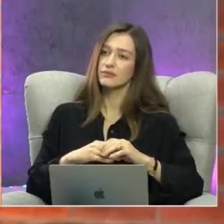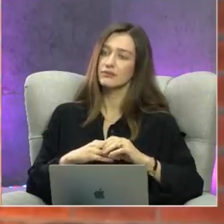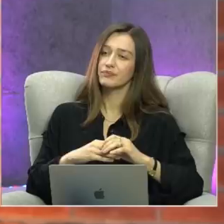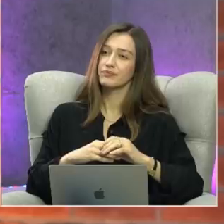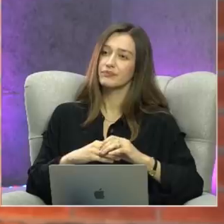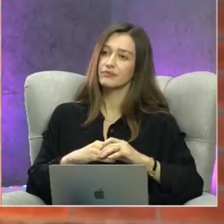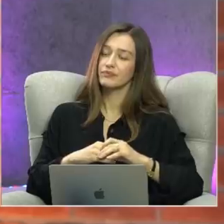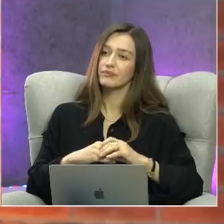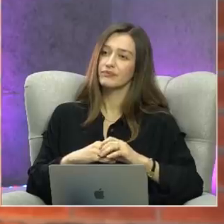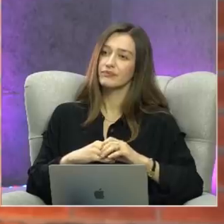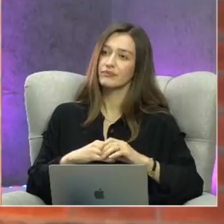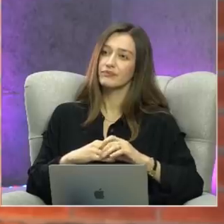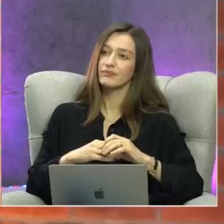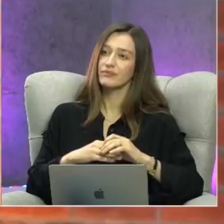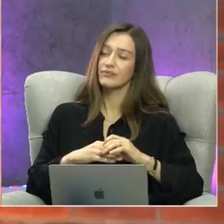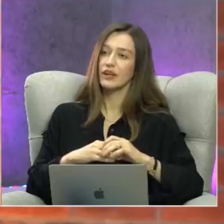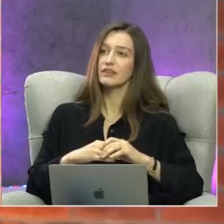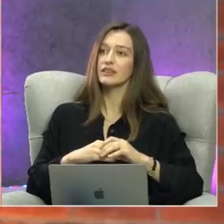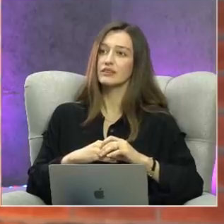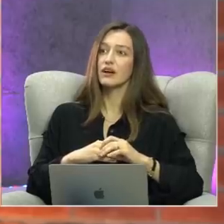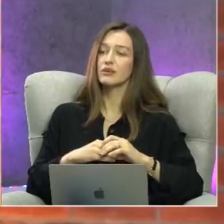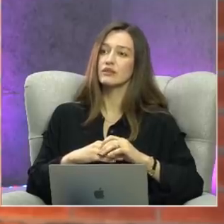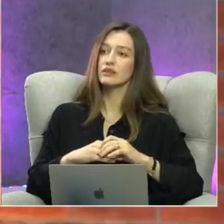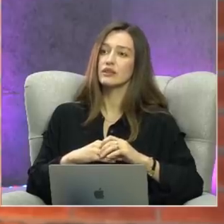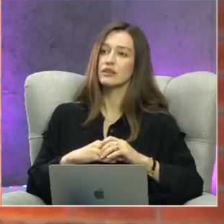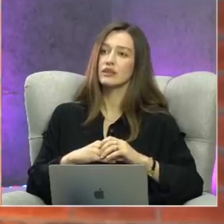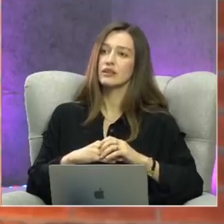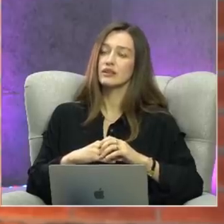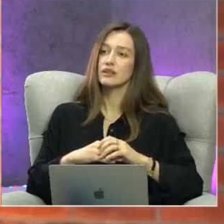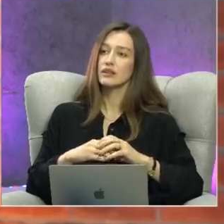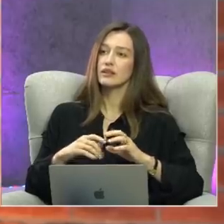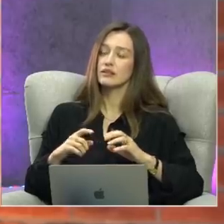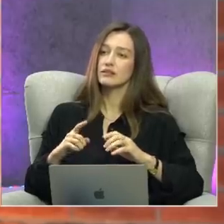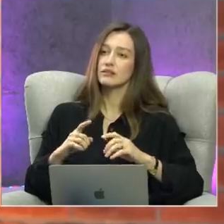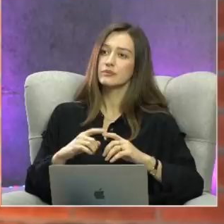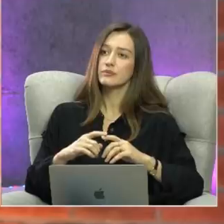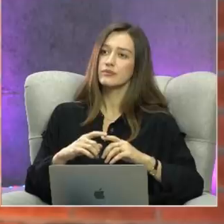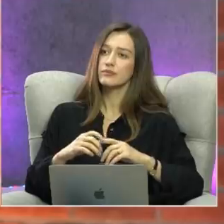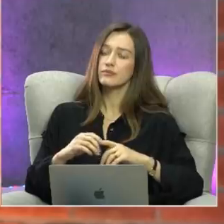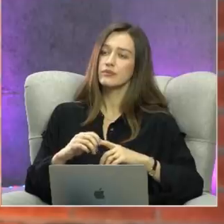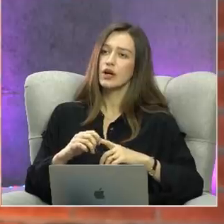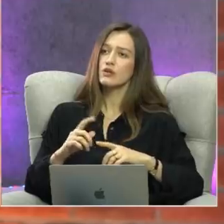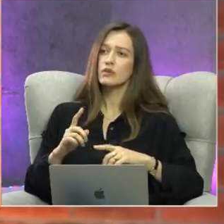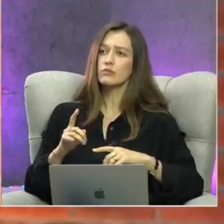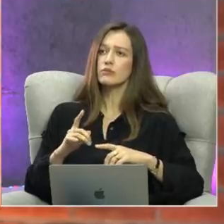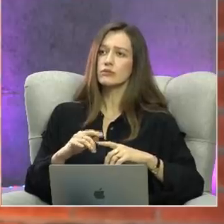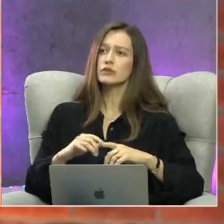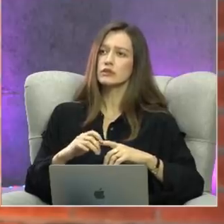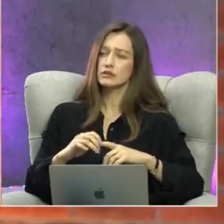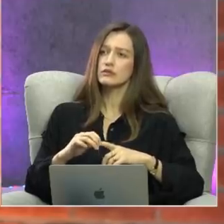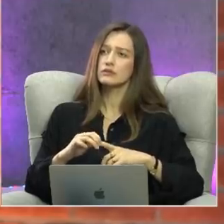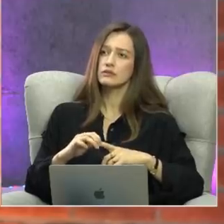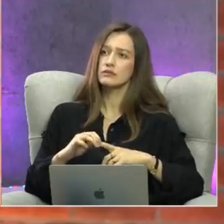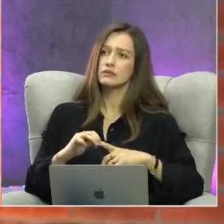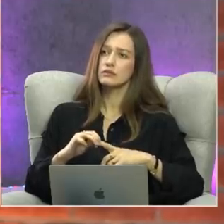kadar kötüleştirmiş ki yani bir de laneti üzerine bulaşması evet, falan evet. Öyle. Ama yani maalesef bazı böyle uç inançlar da var o işte. Bazı hocam, hayvan